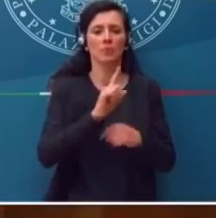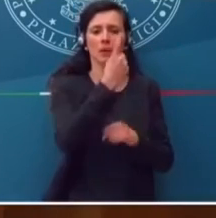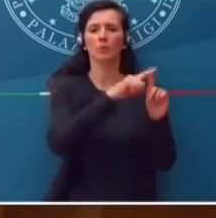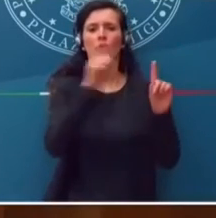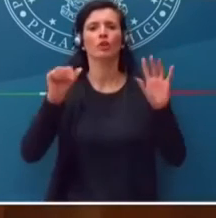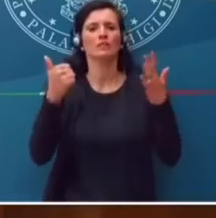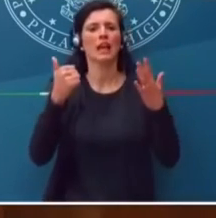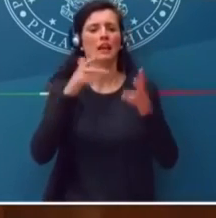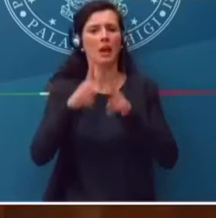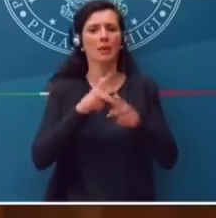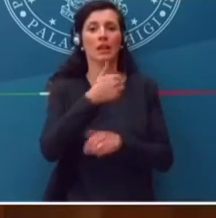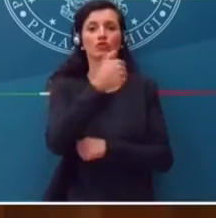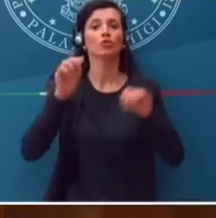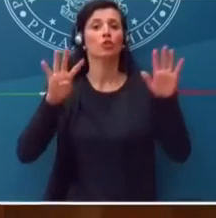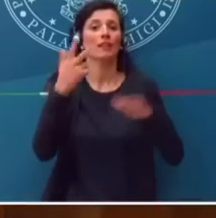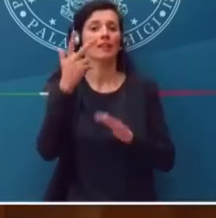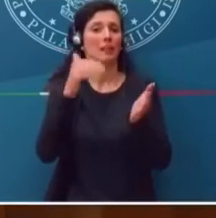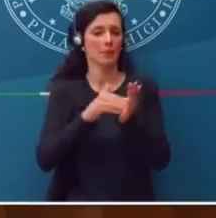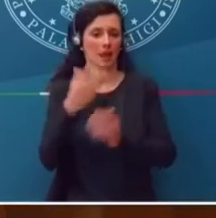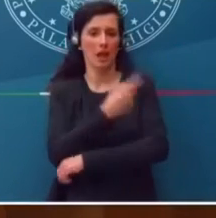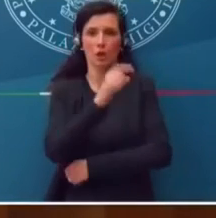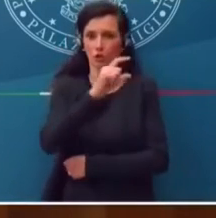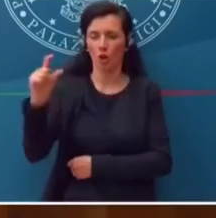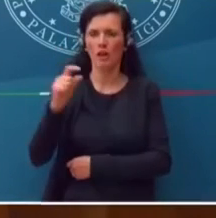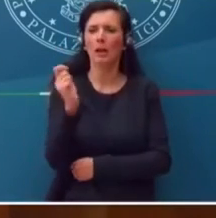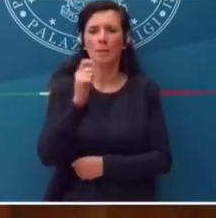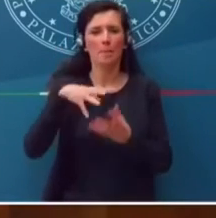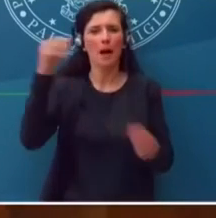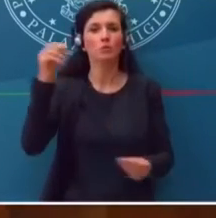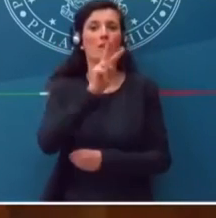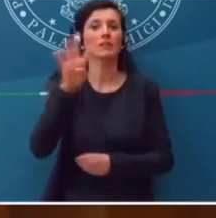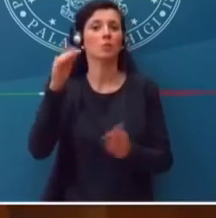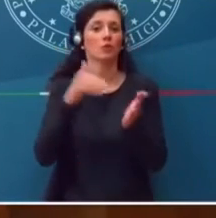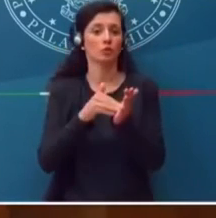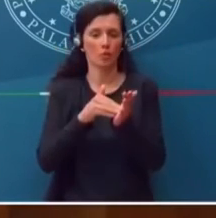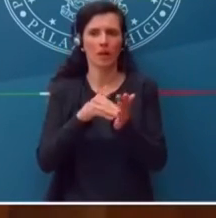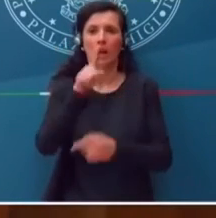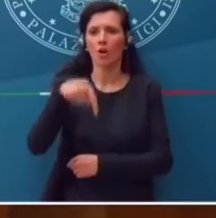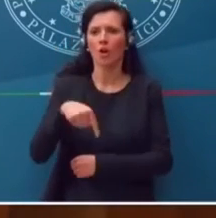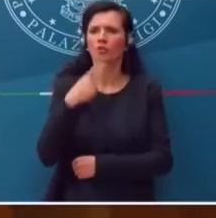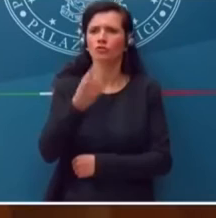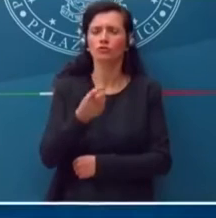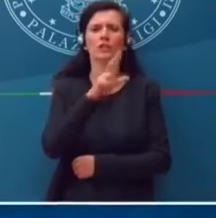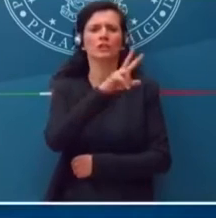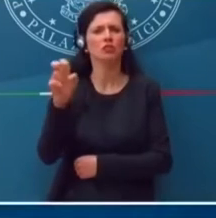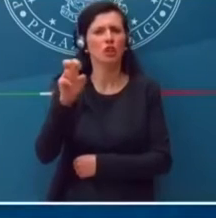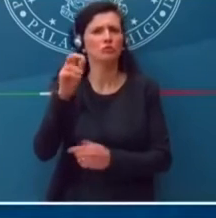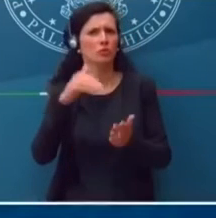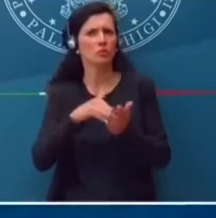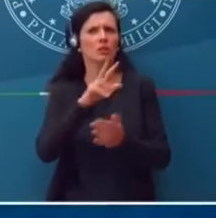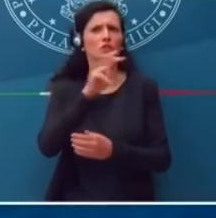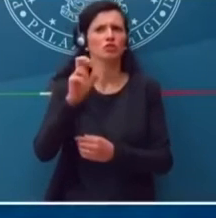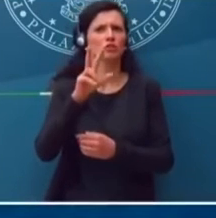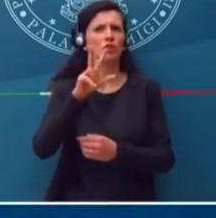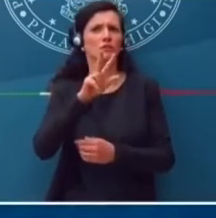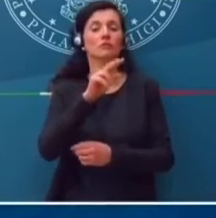di 193.000 dosi. A Pasqua addirittura 94.000. Lei oggi ha parlato appunto di 300.000, delle 300.000 dosi quotidiane,